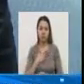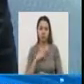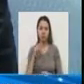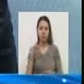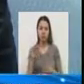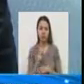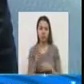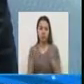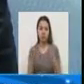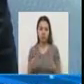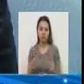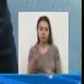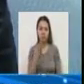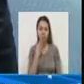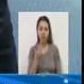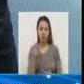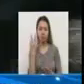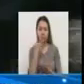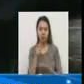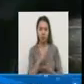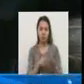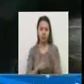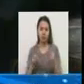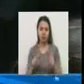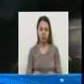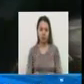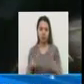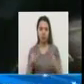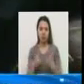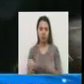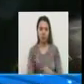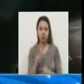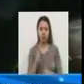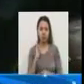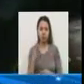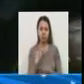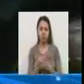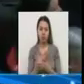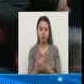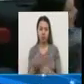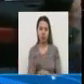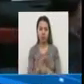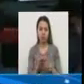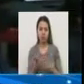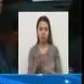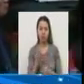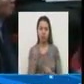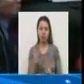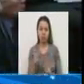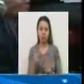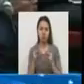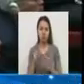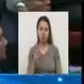күн тәртібіндегі өзекті мәселелерді шешуге қатысты барысында барынша белсенді, конструктивті және